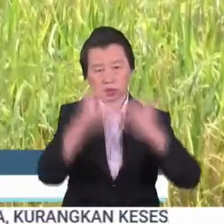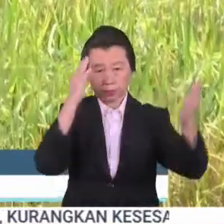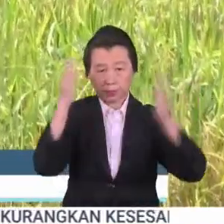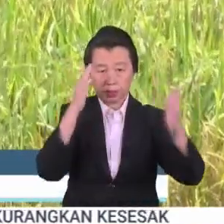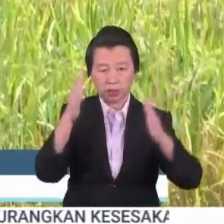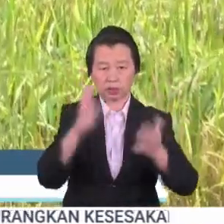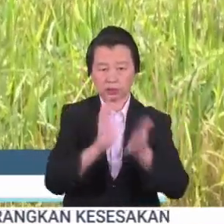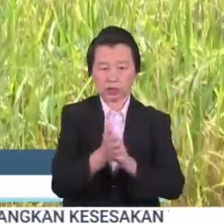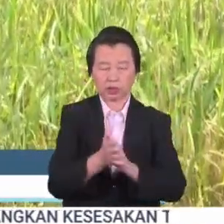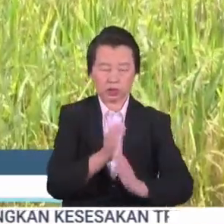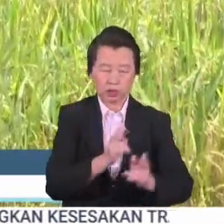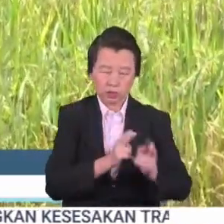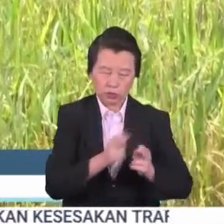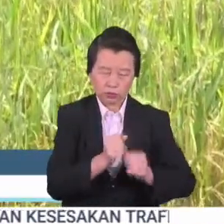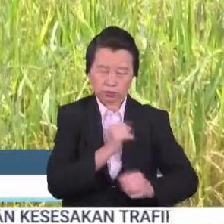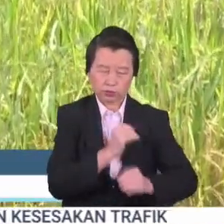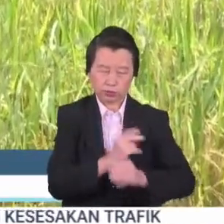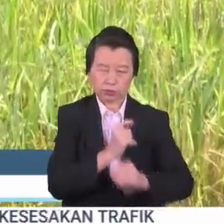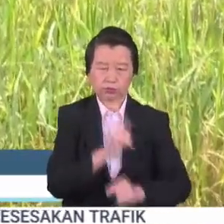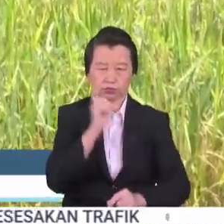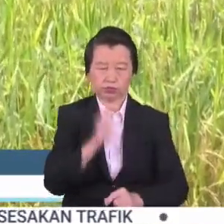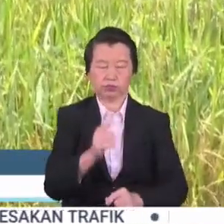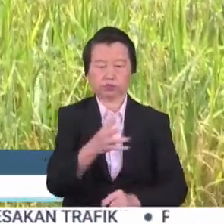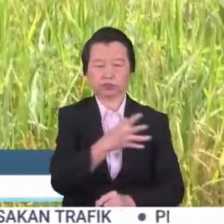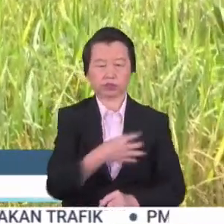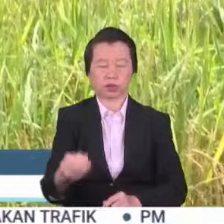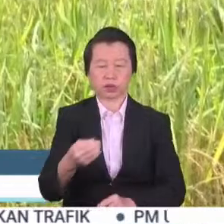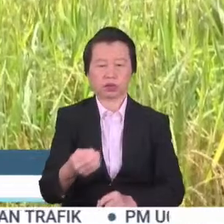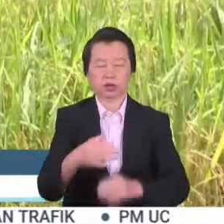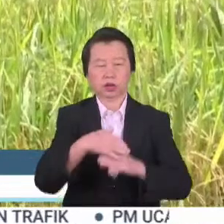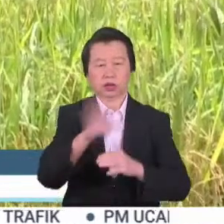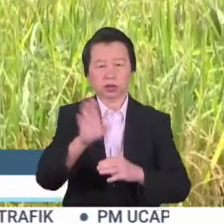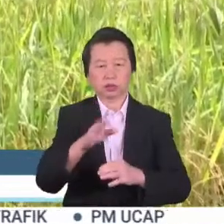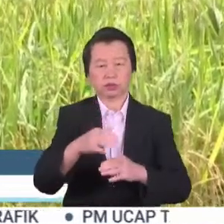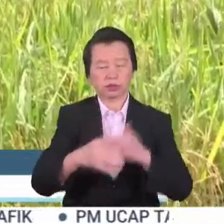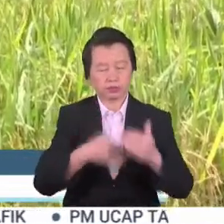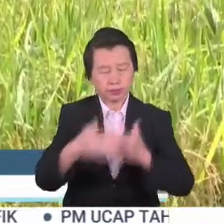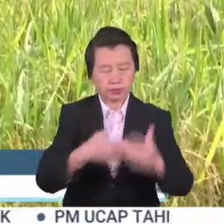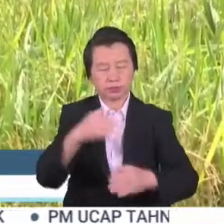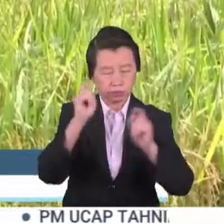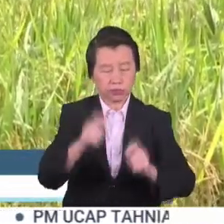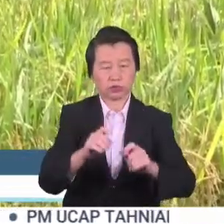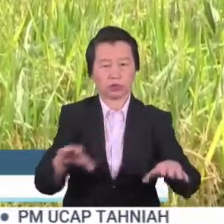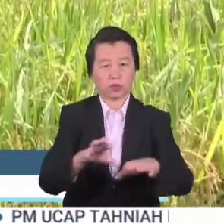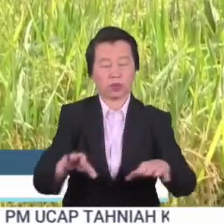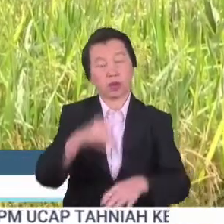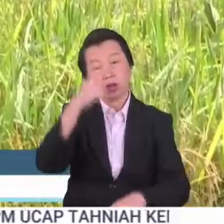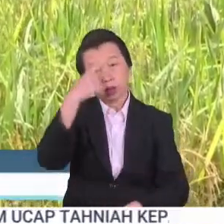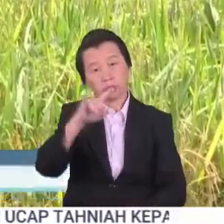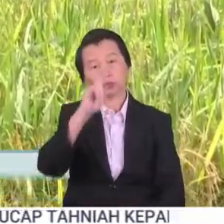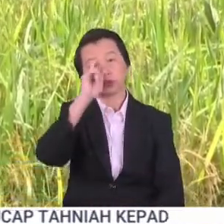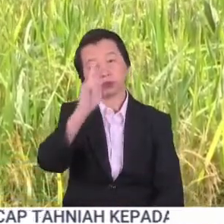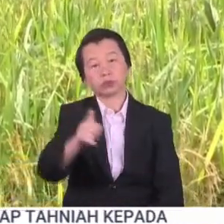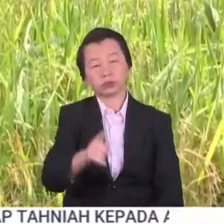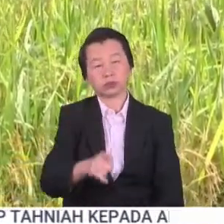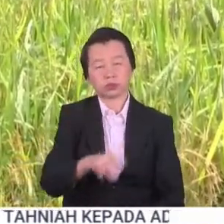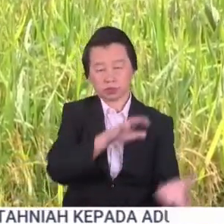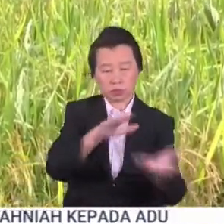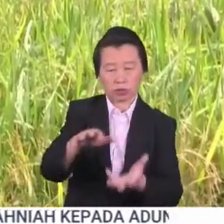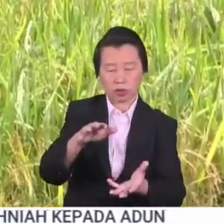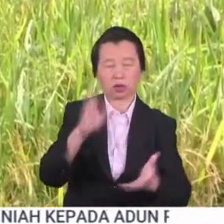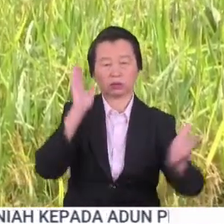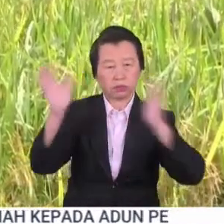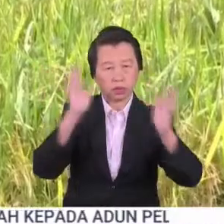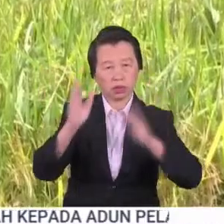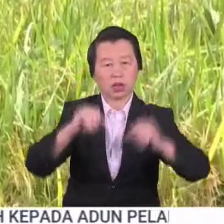justeru usaha yang lebih kompetitif dan juga lebih progresif perlu dilakukan bagi memastikan sektor bekalan makanan